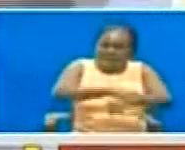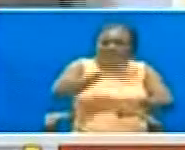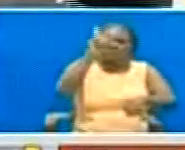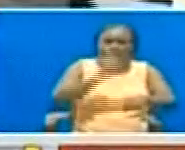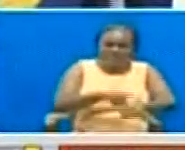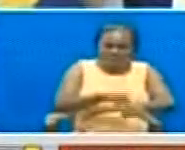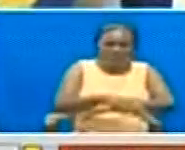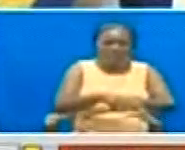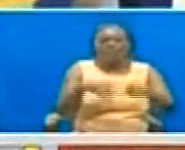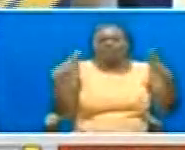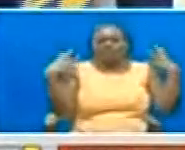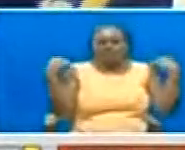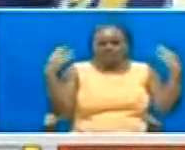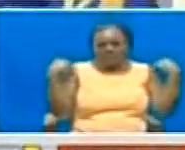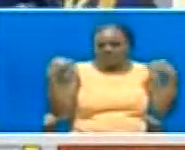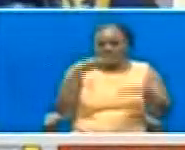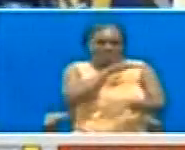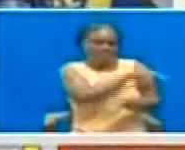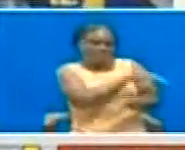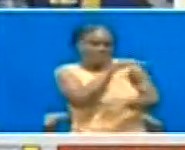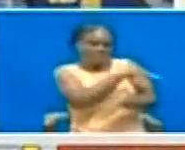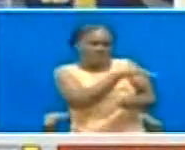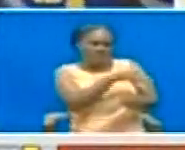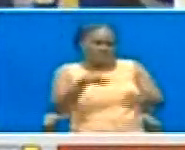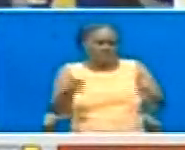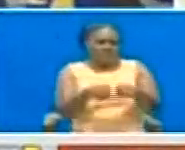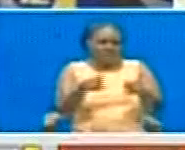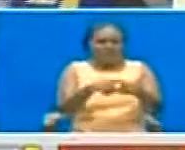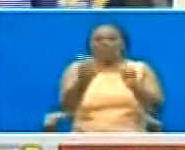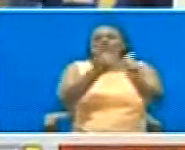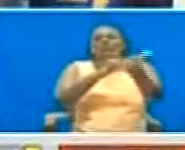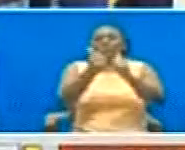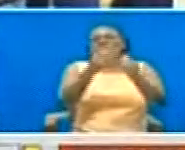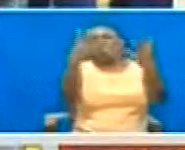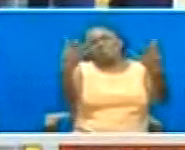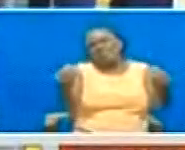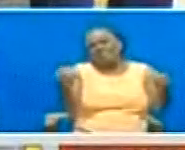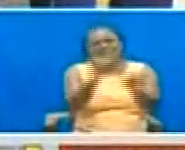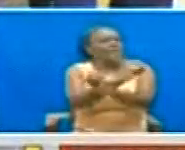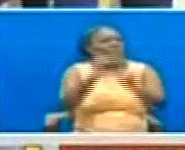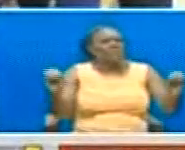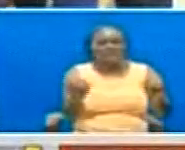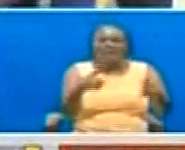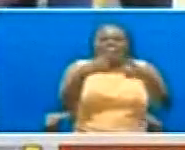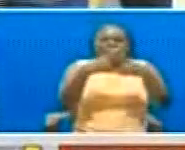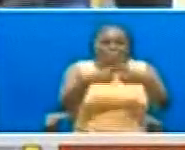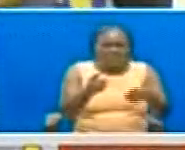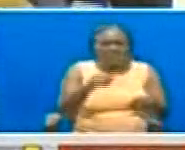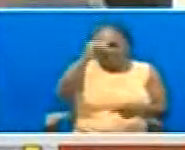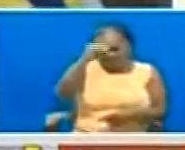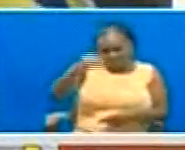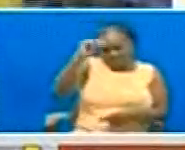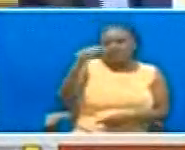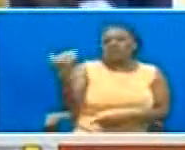for practice in the evening, and then now the addition of games. So it's not easy, but that's why we really respect